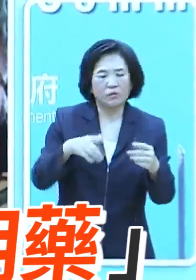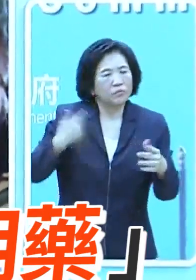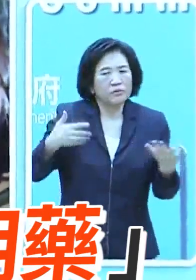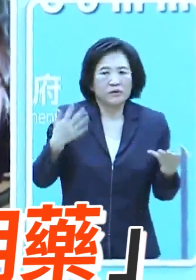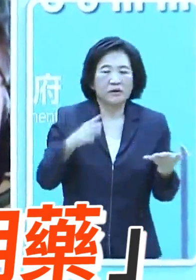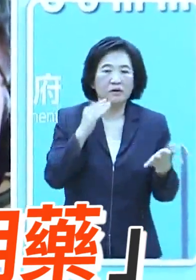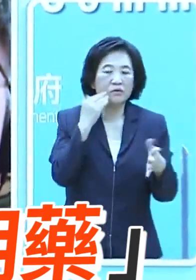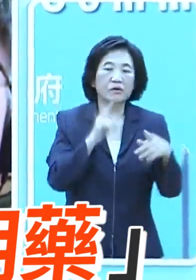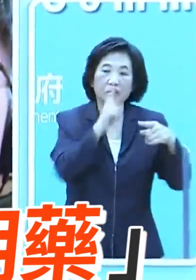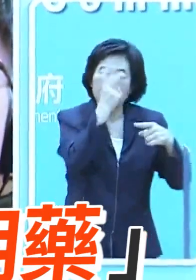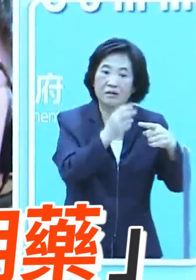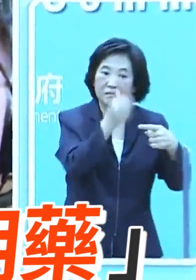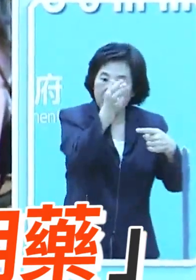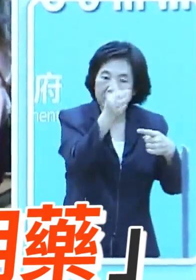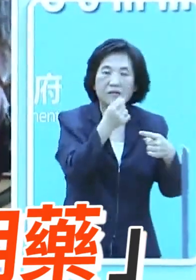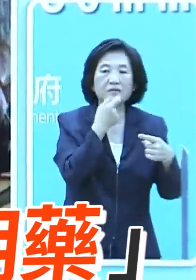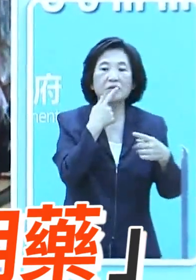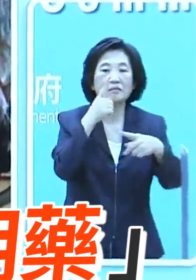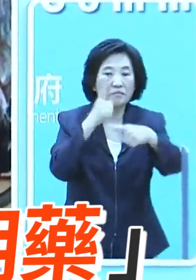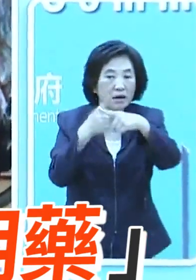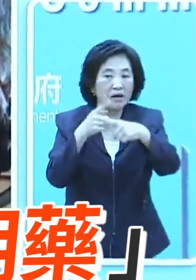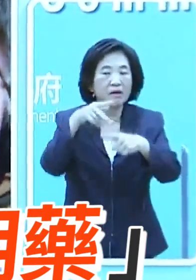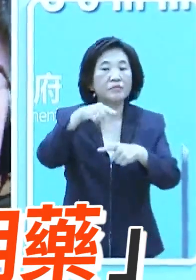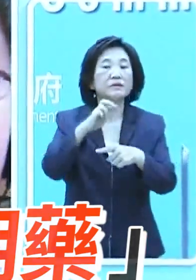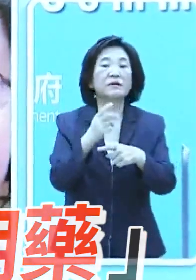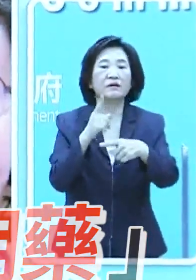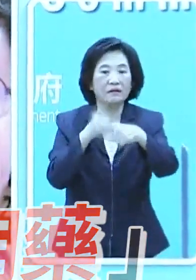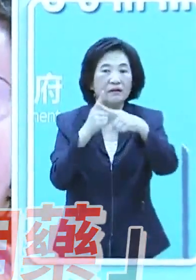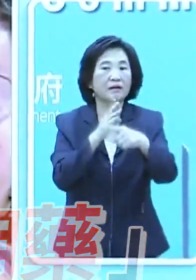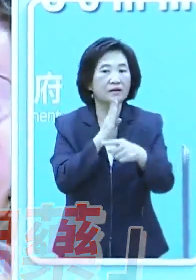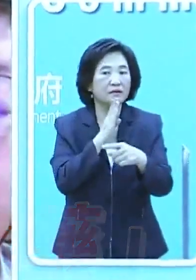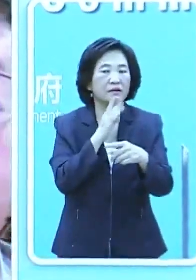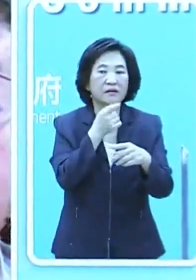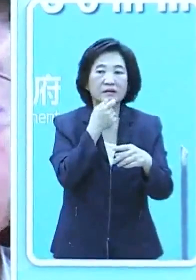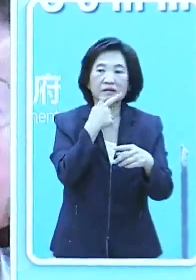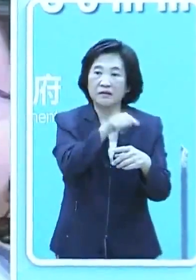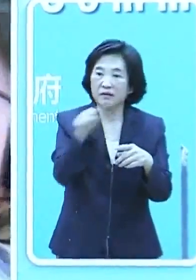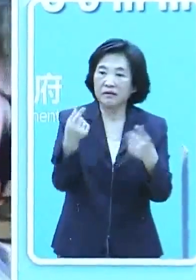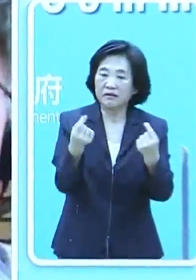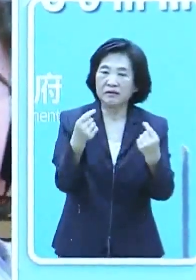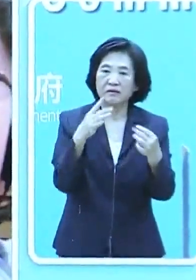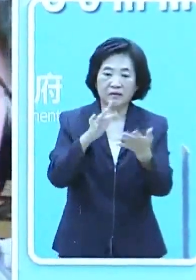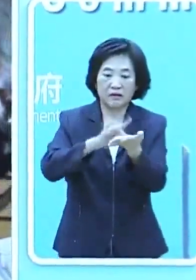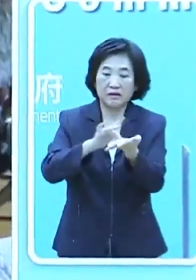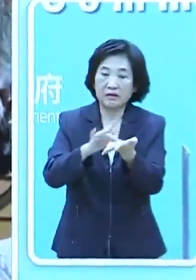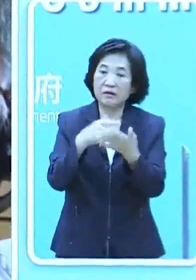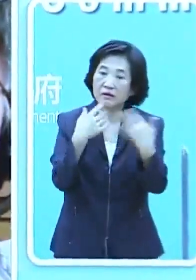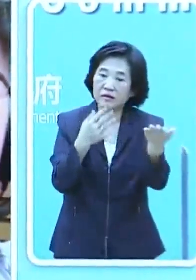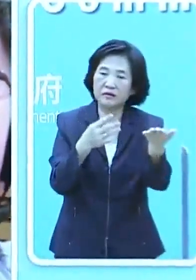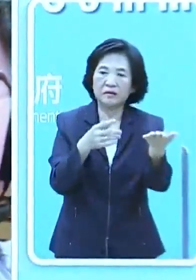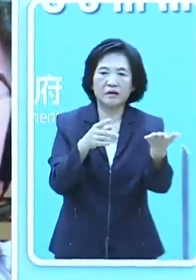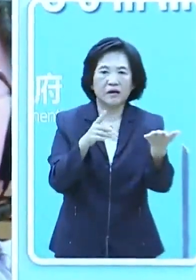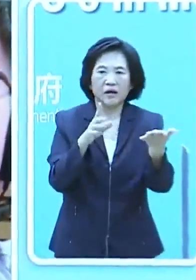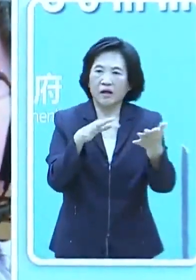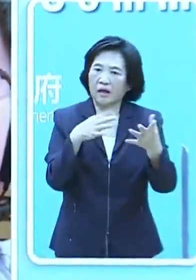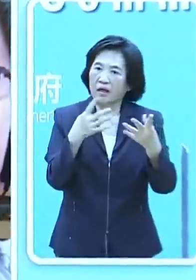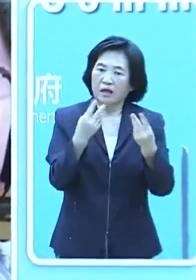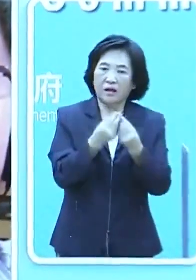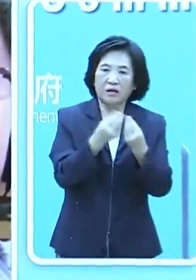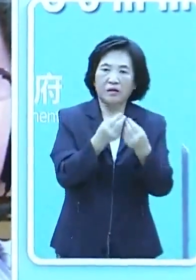快筛阳视同哦 ，PCR 阳哦，它只是，但是你要知道、哦，医生给药的标准不是完全只有按